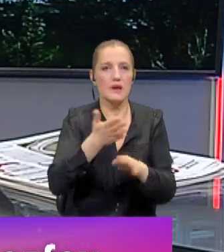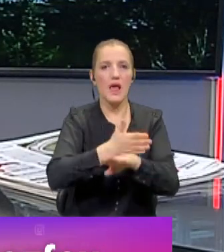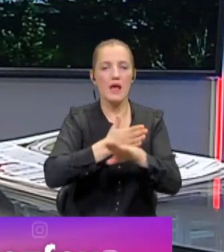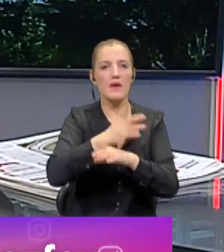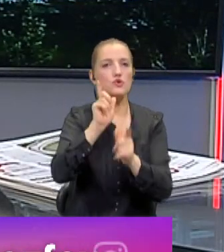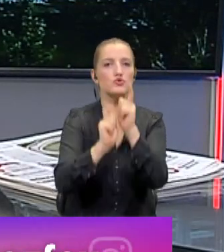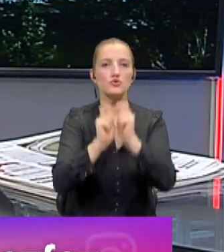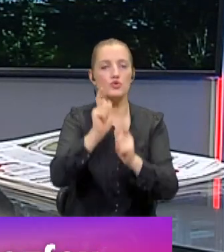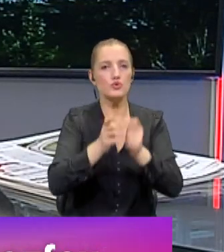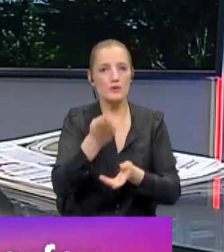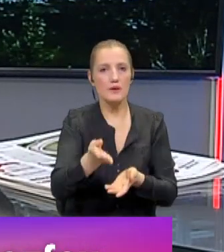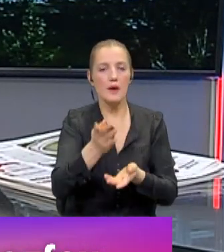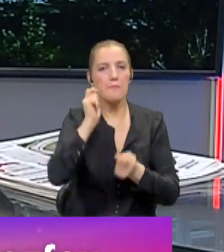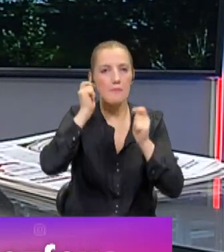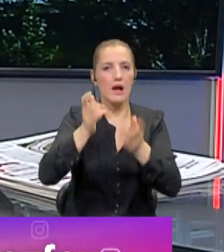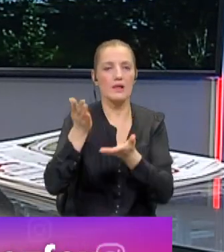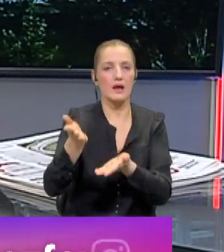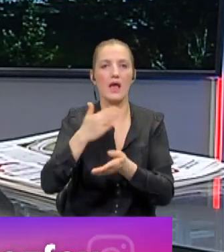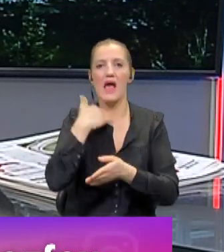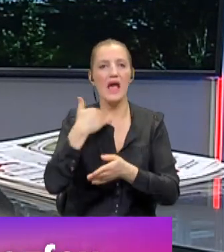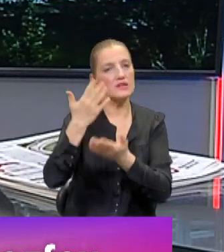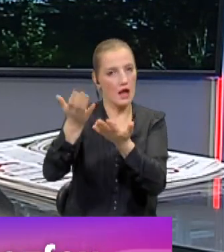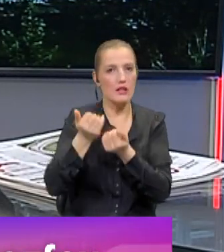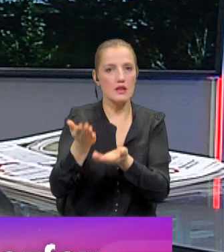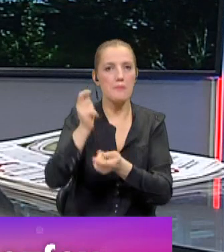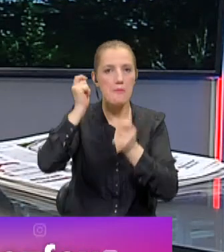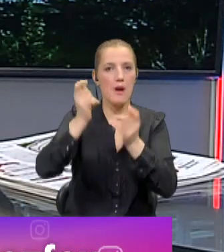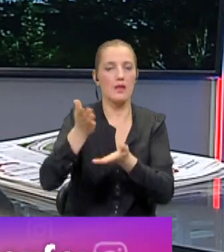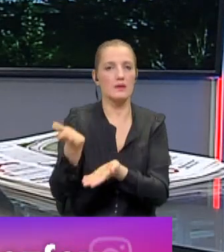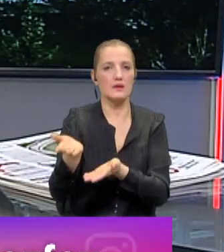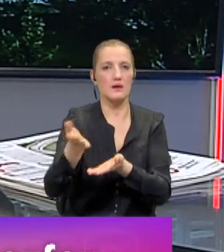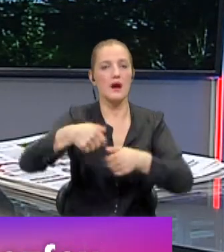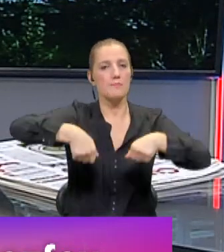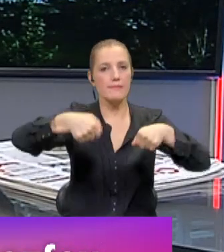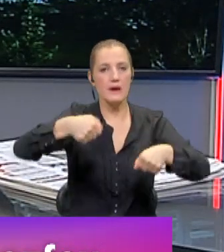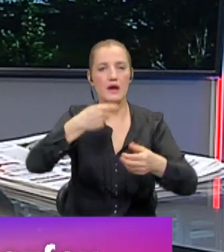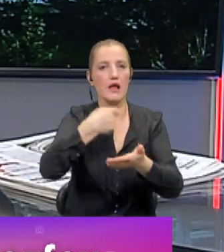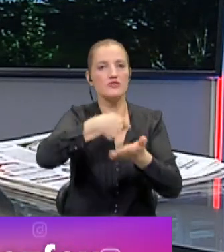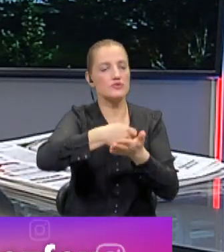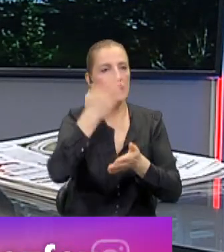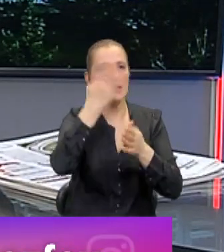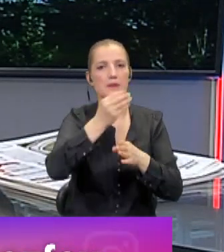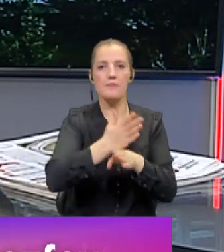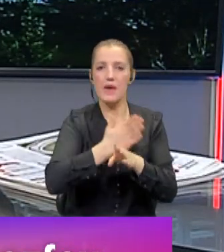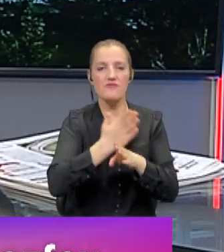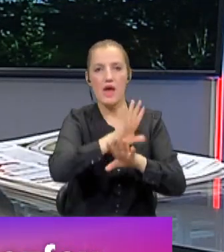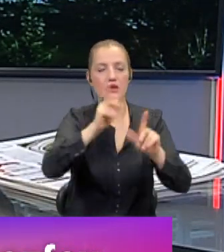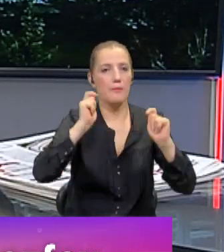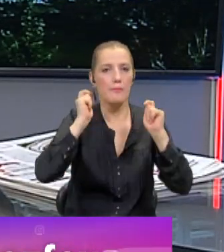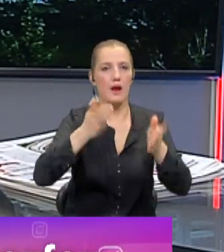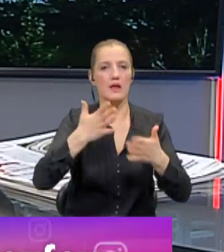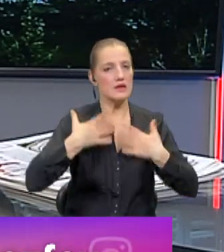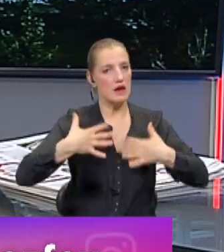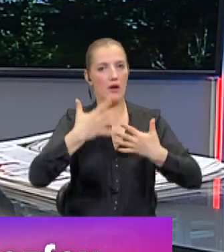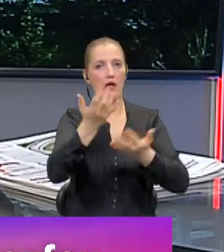Süt Ürünleri süt ürünleri pahalı et almaya kalktığınızda pahalı Çarşı pazara gidiyorsunuz sebze meyve pahalı